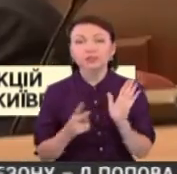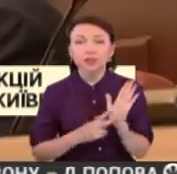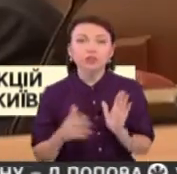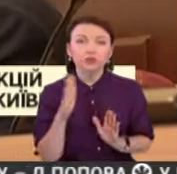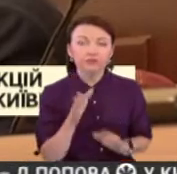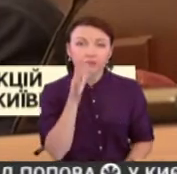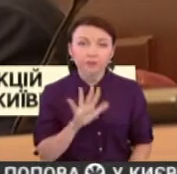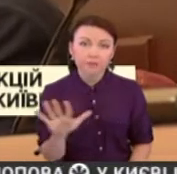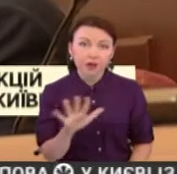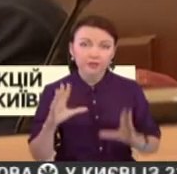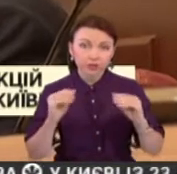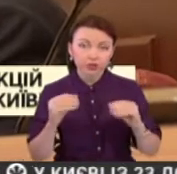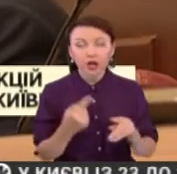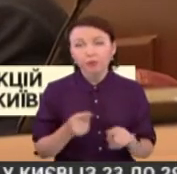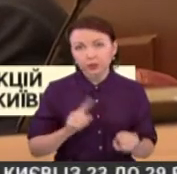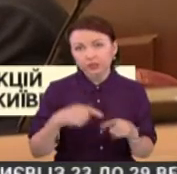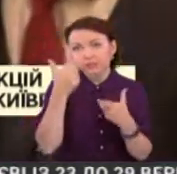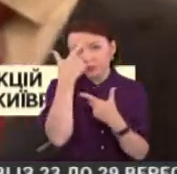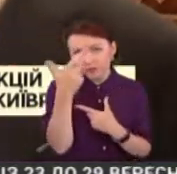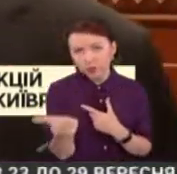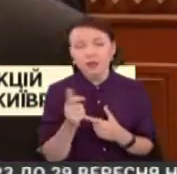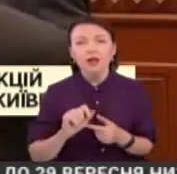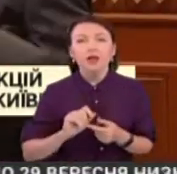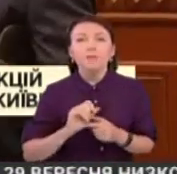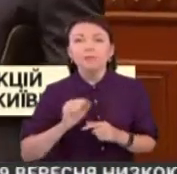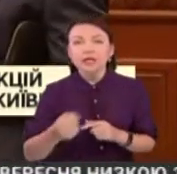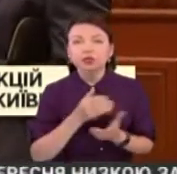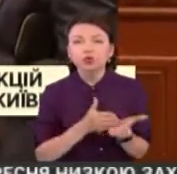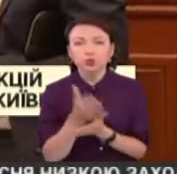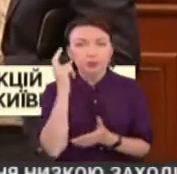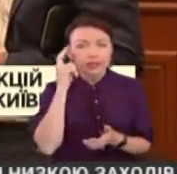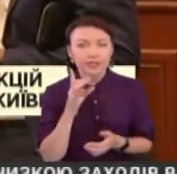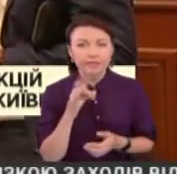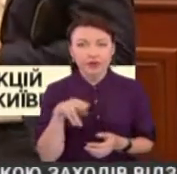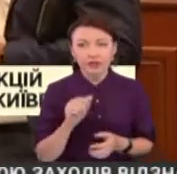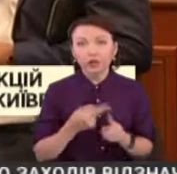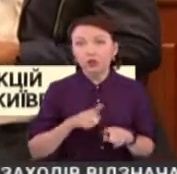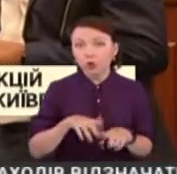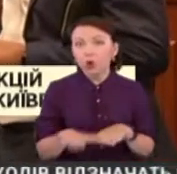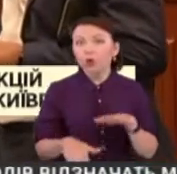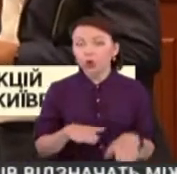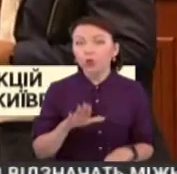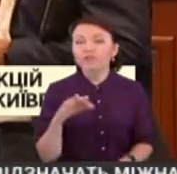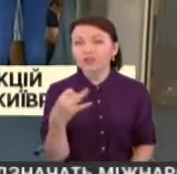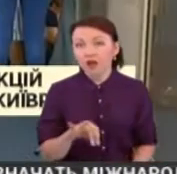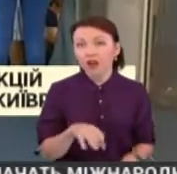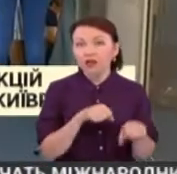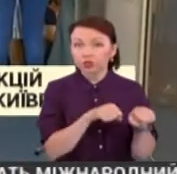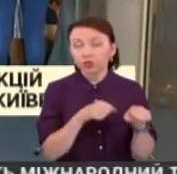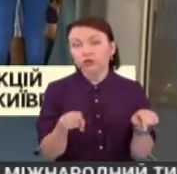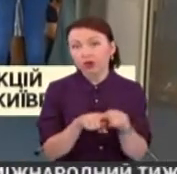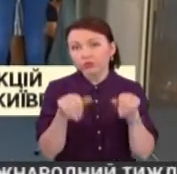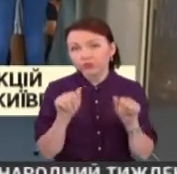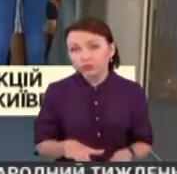5-й годині вечора. Про це повідомили у прес-службі Київради. До цього кроку Віталій Кличко вдався, бо міська